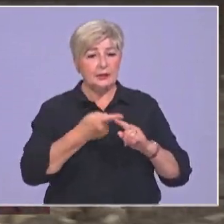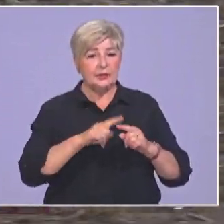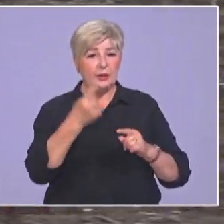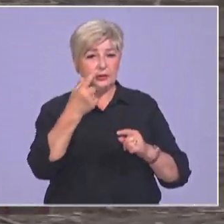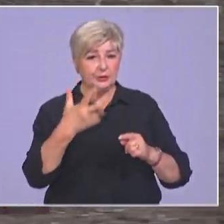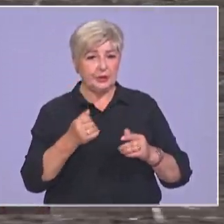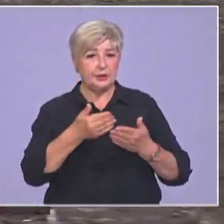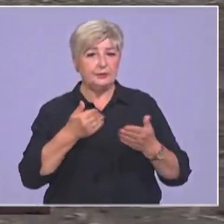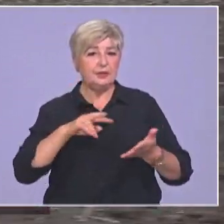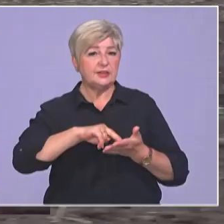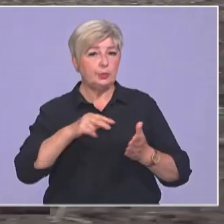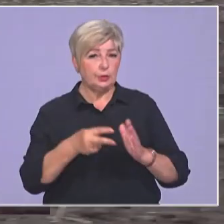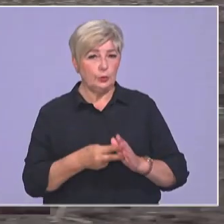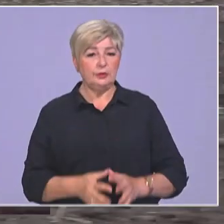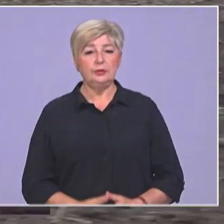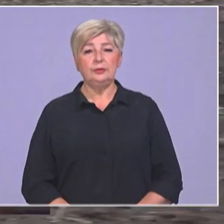запланованого.